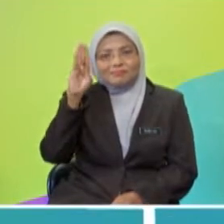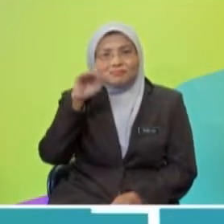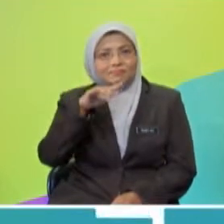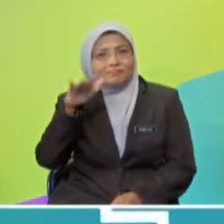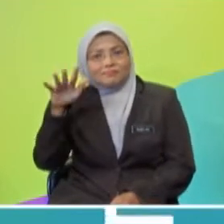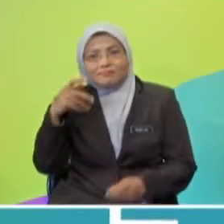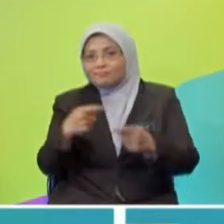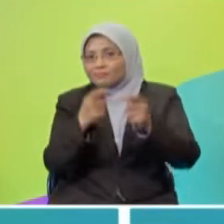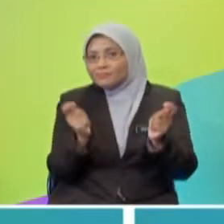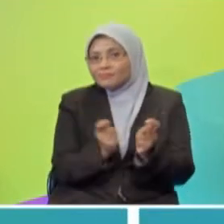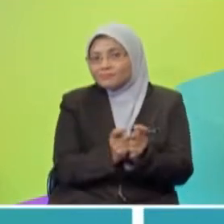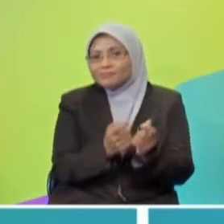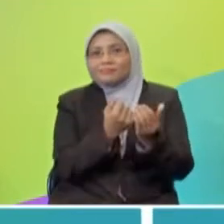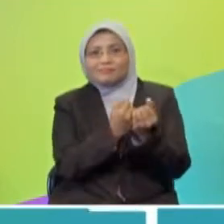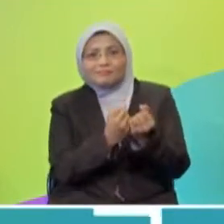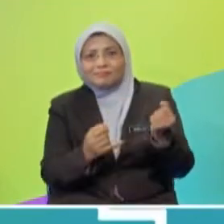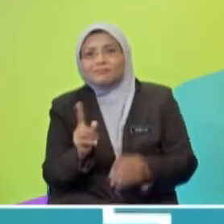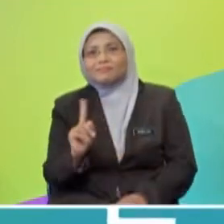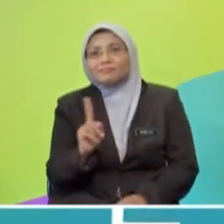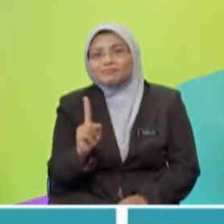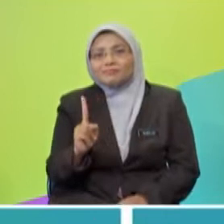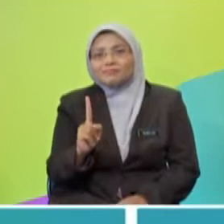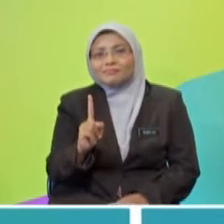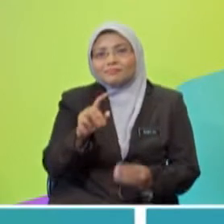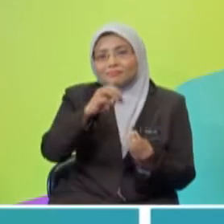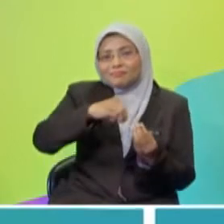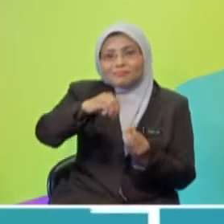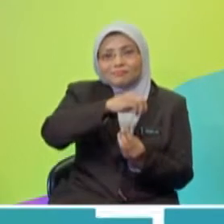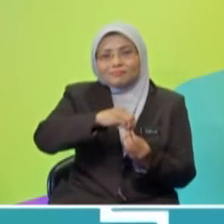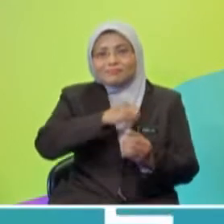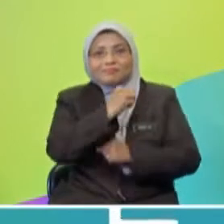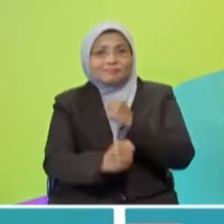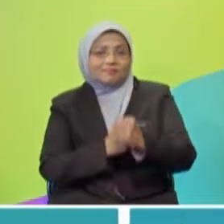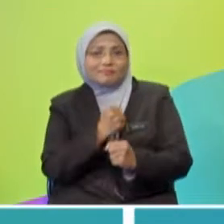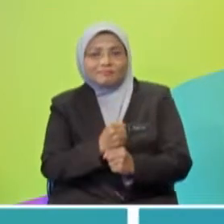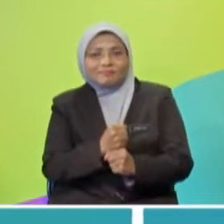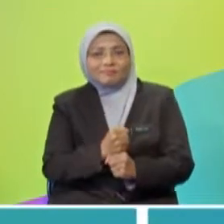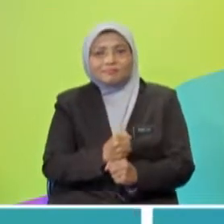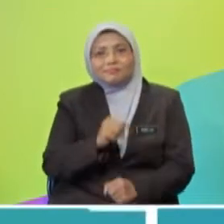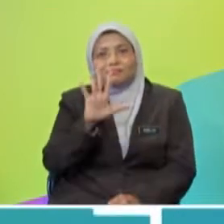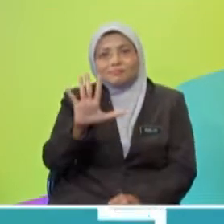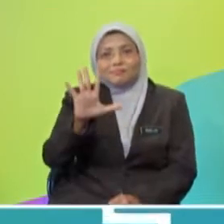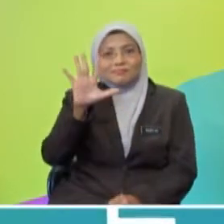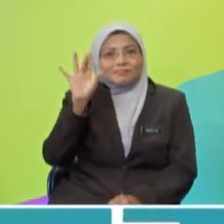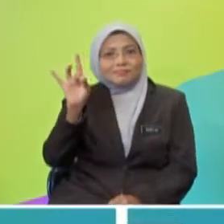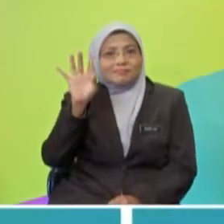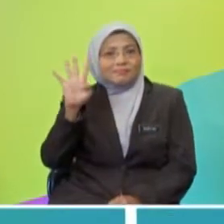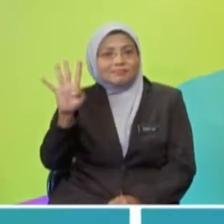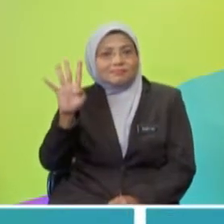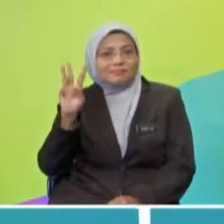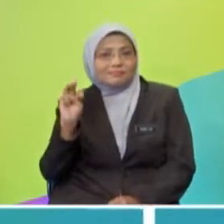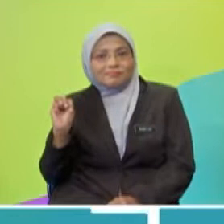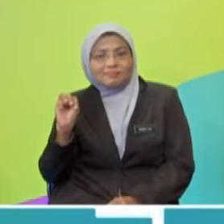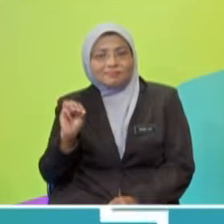tempat lahir tempat lahir beliau di Mekkah tahun lahir beliau Pada tahun 584 masih